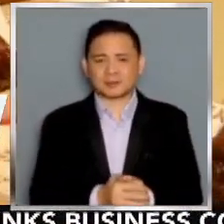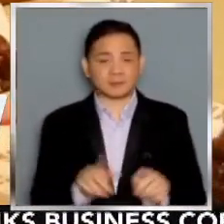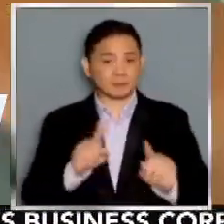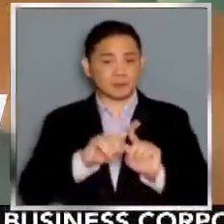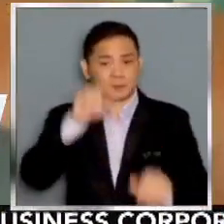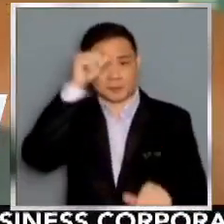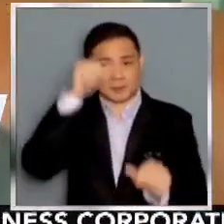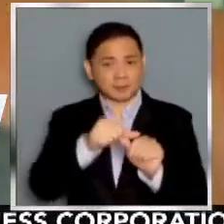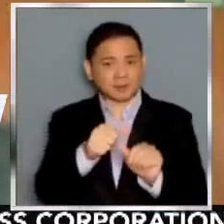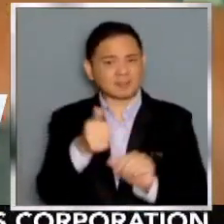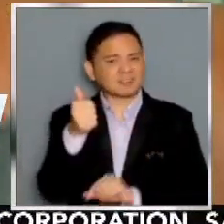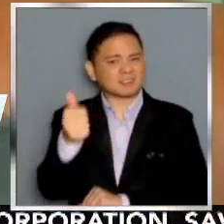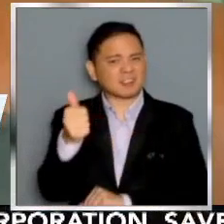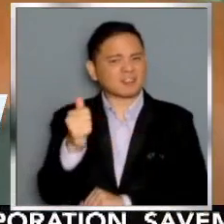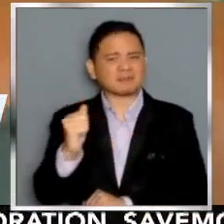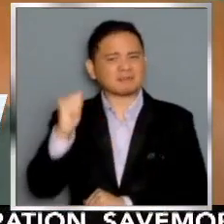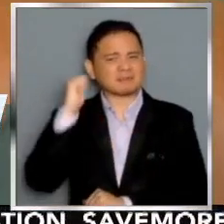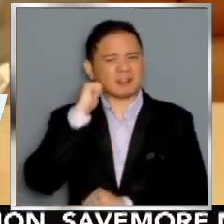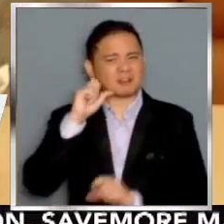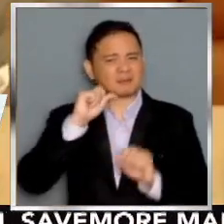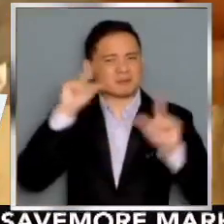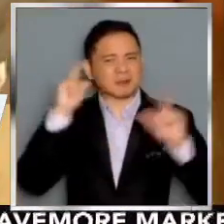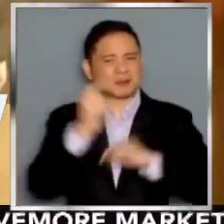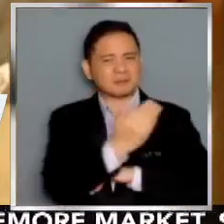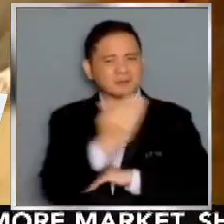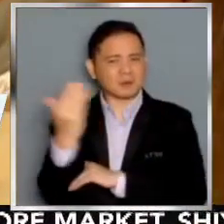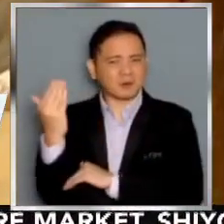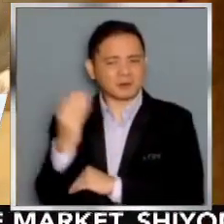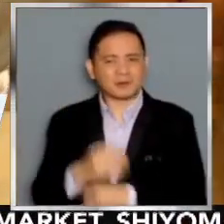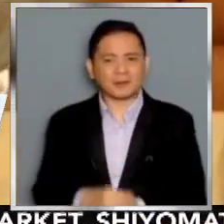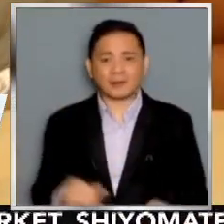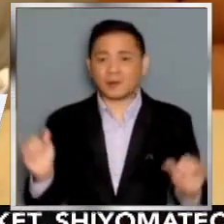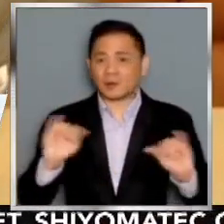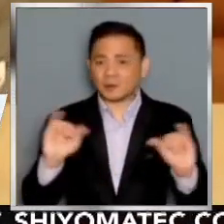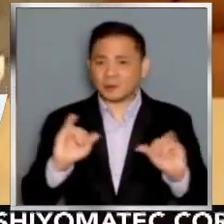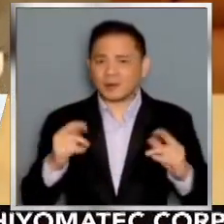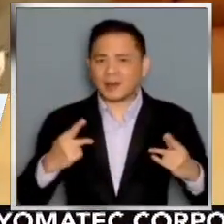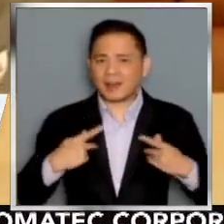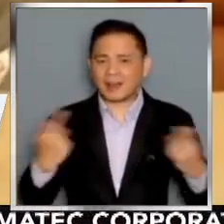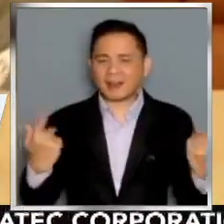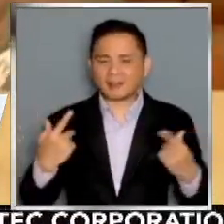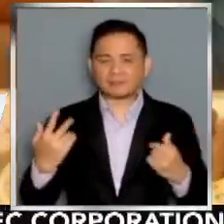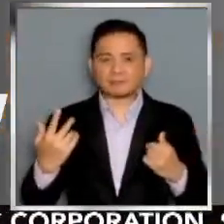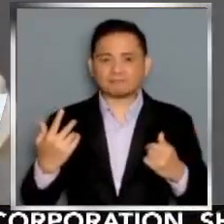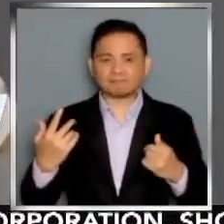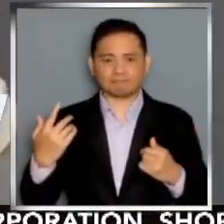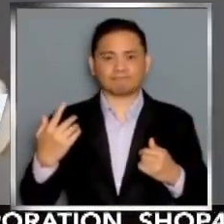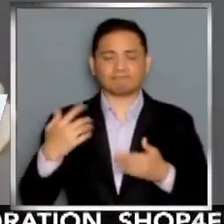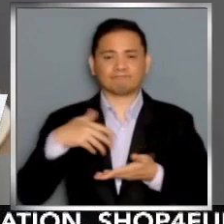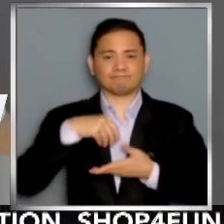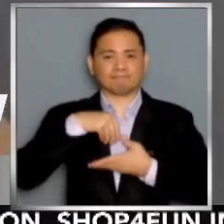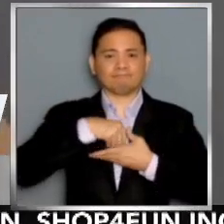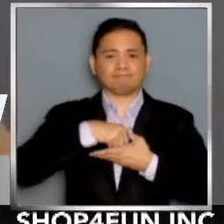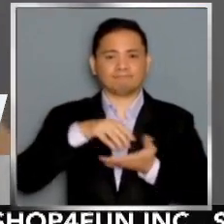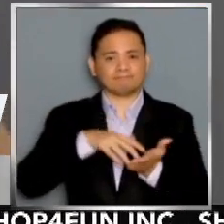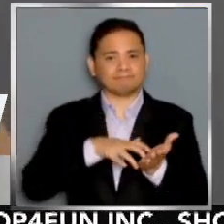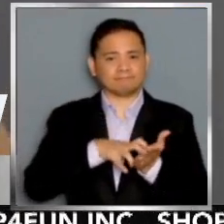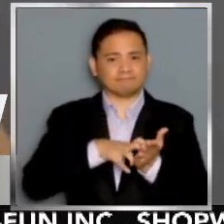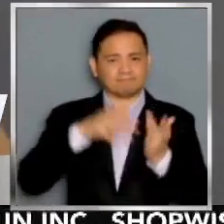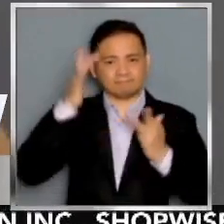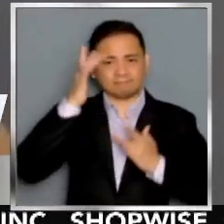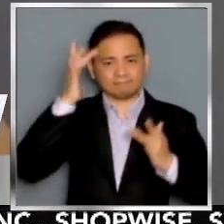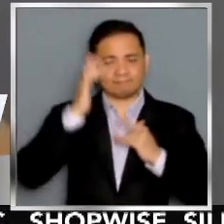morning person si Pambansang Ginoo at meron din siyang pinagdaraan ng medical condition? May sleep apnea kasi